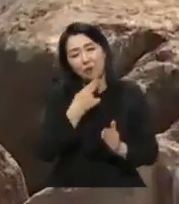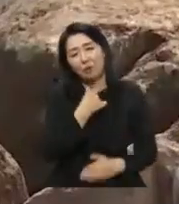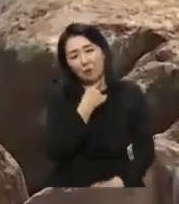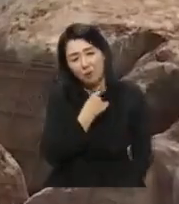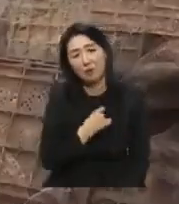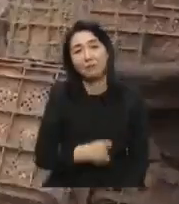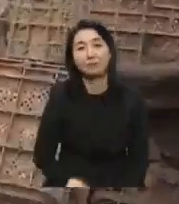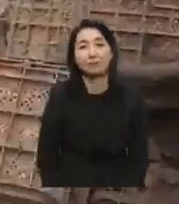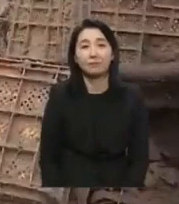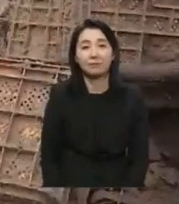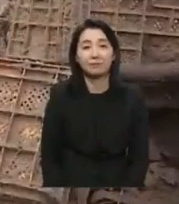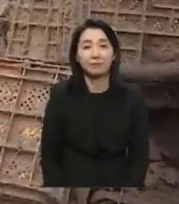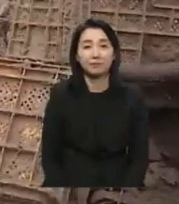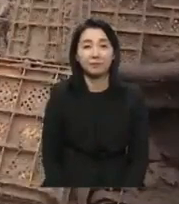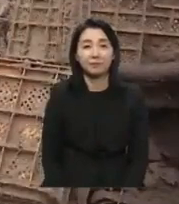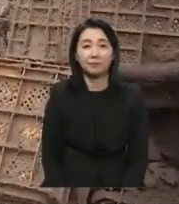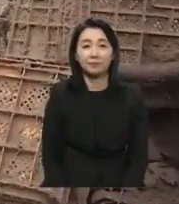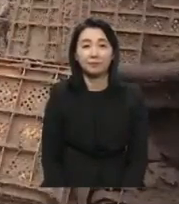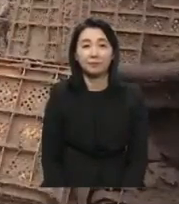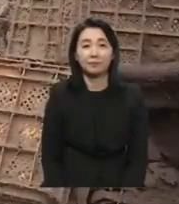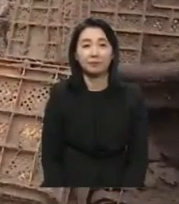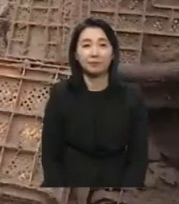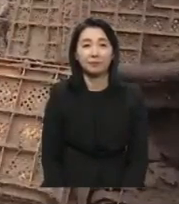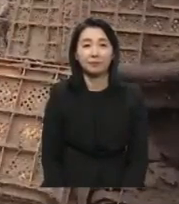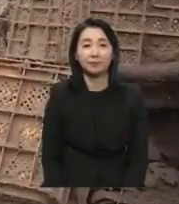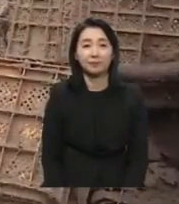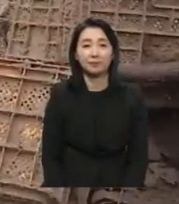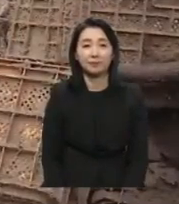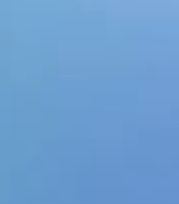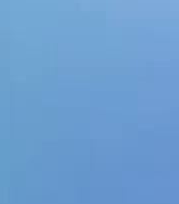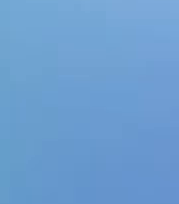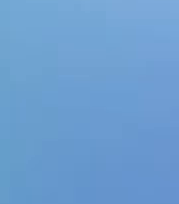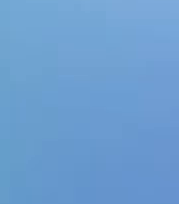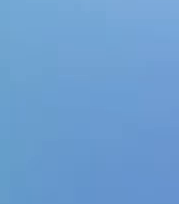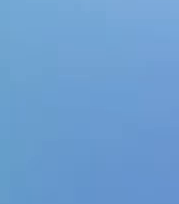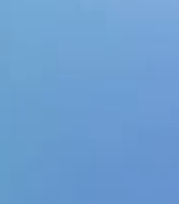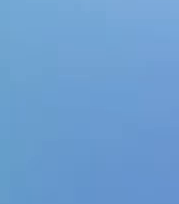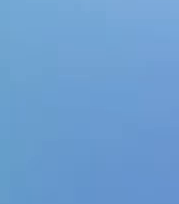상황입니다 지금까지 경북 예천에서 JTBC 윤두열입니다